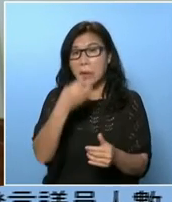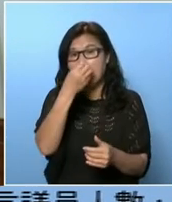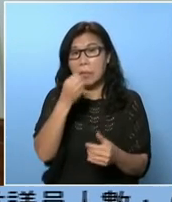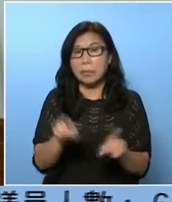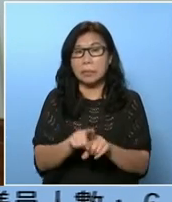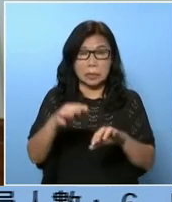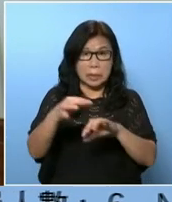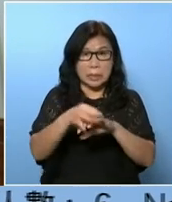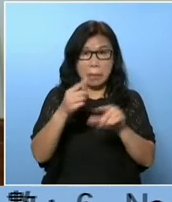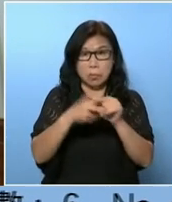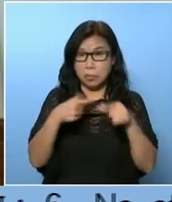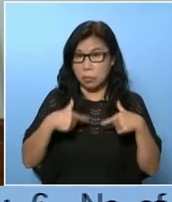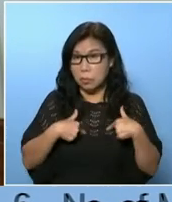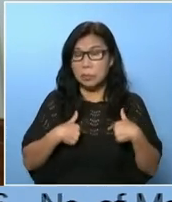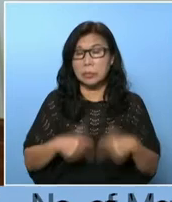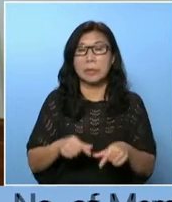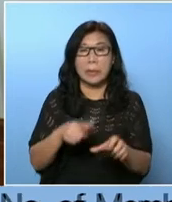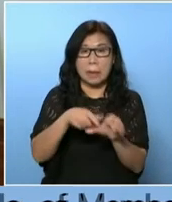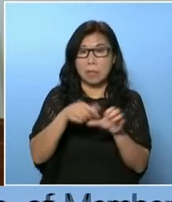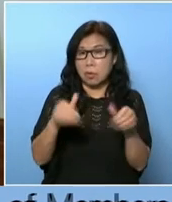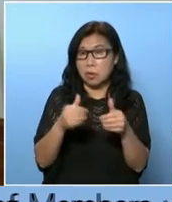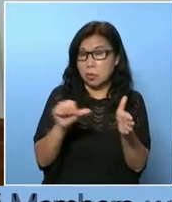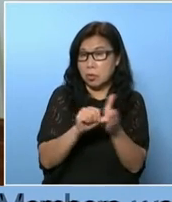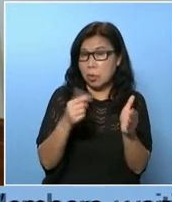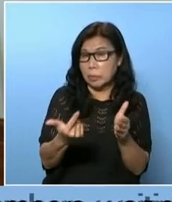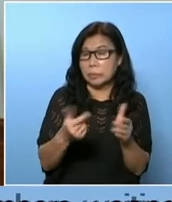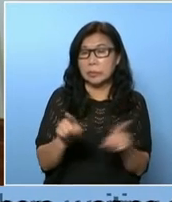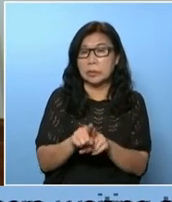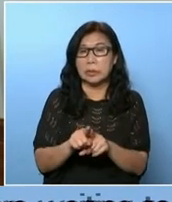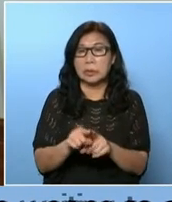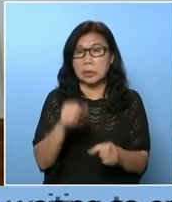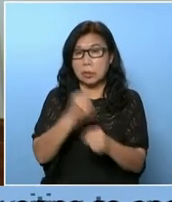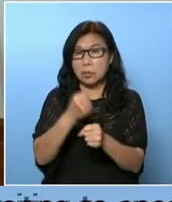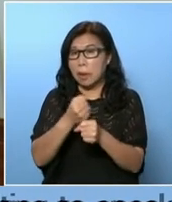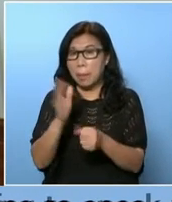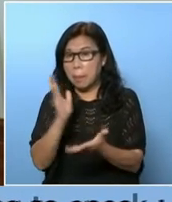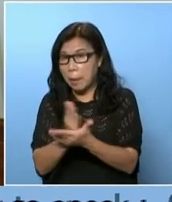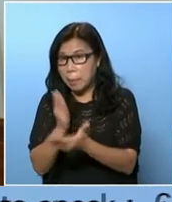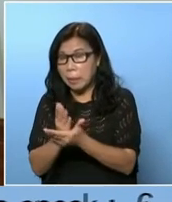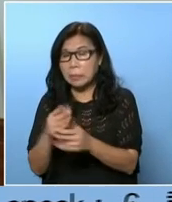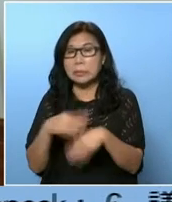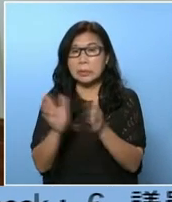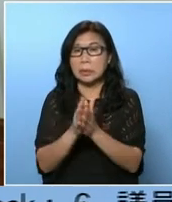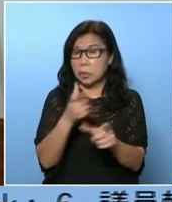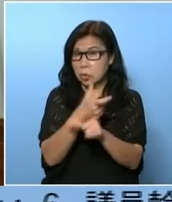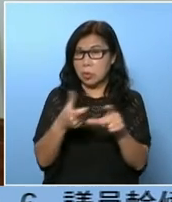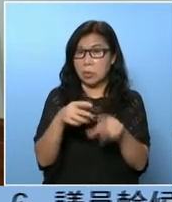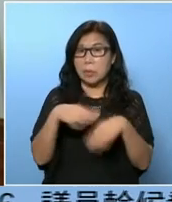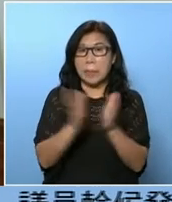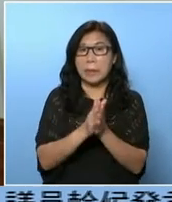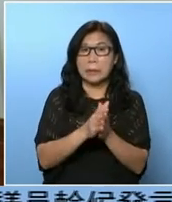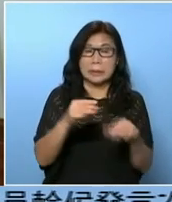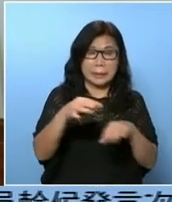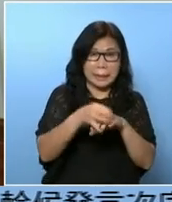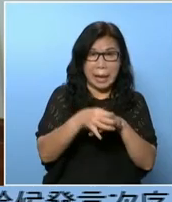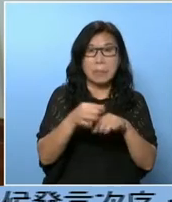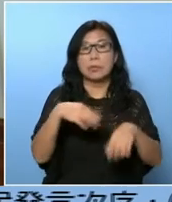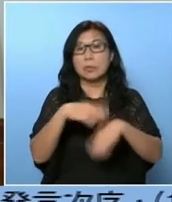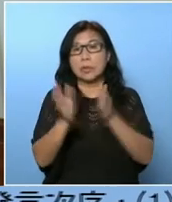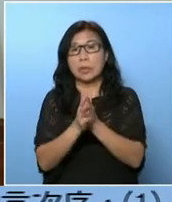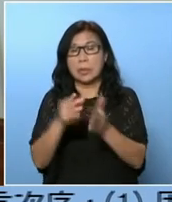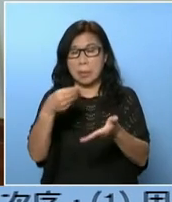港作為金融中心，獲利最大的並不是生產實業和薪俸，而是以金融財技